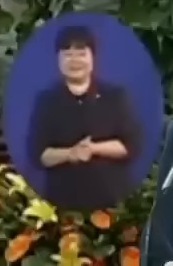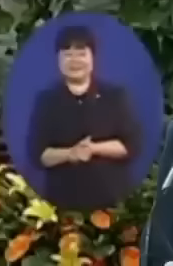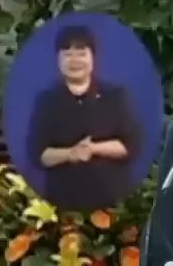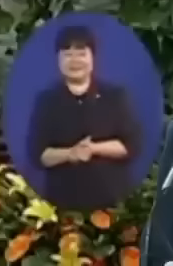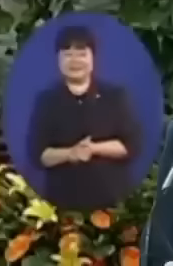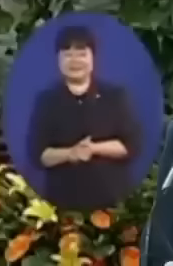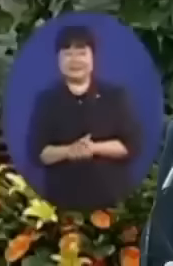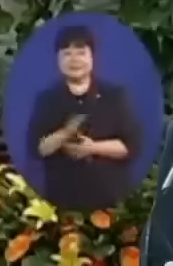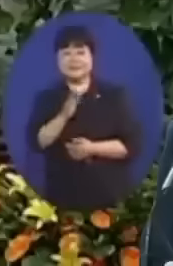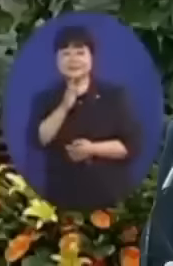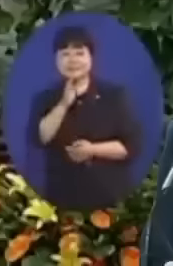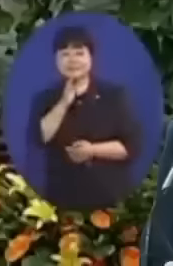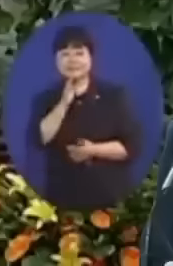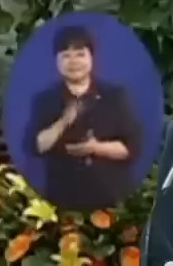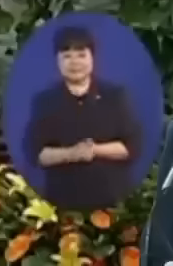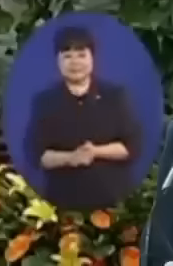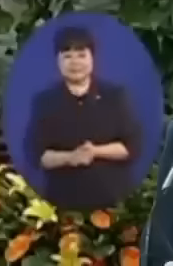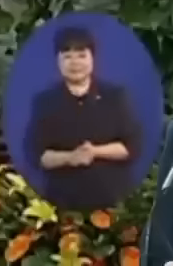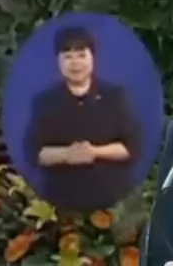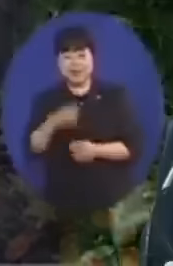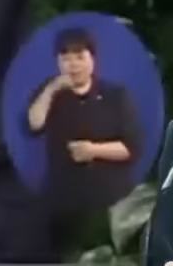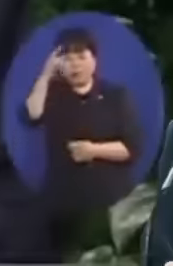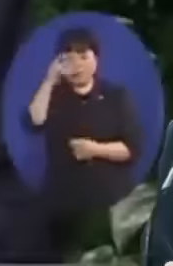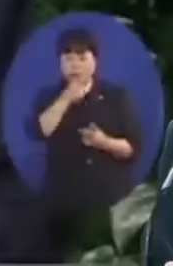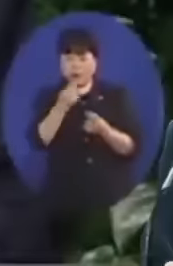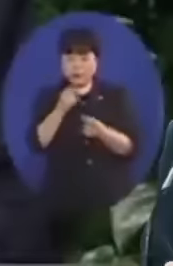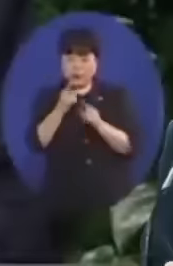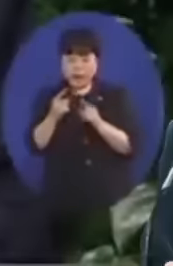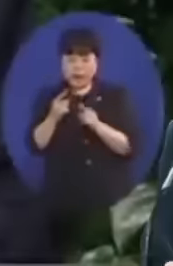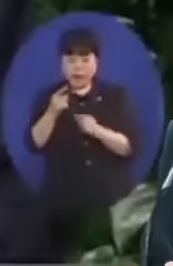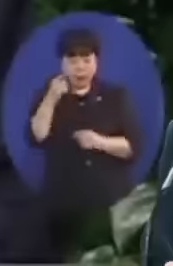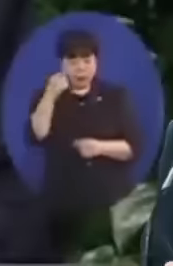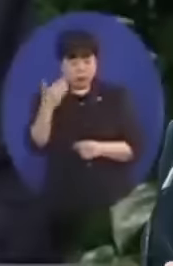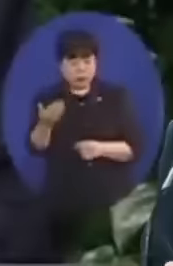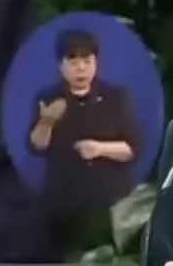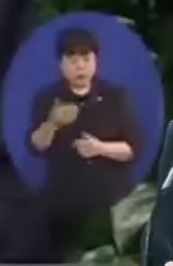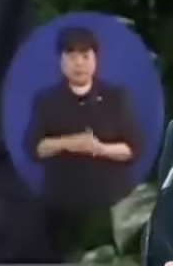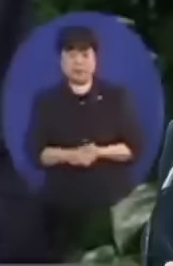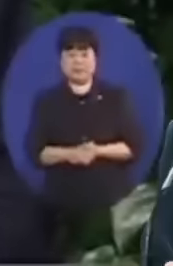그건 뭐 그만큼 오만스러운 소리 아니냐 그런 질문을 할 것입니다만